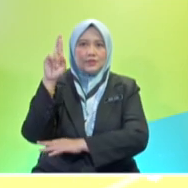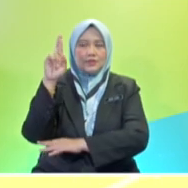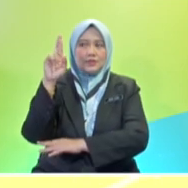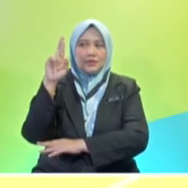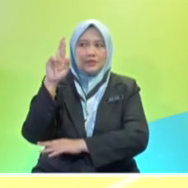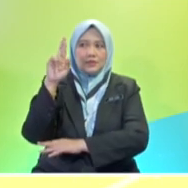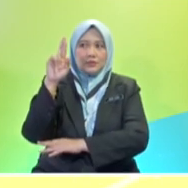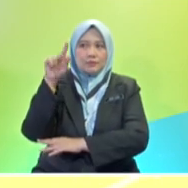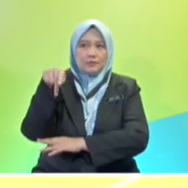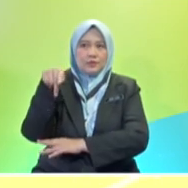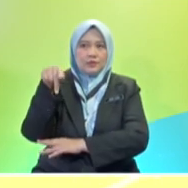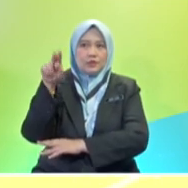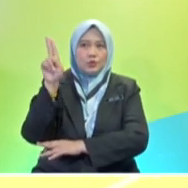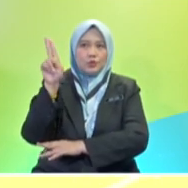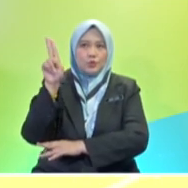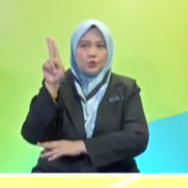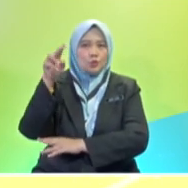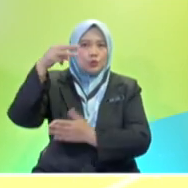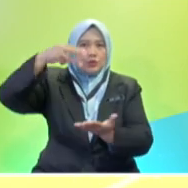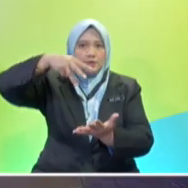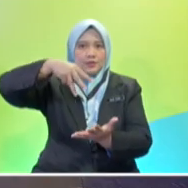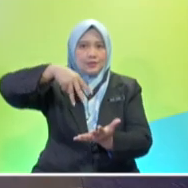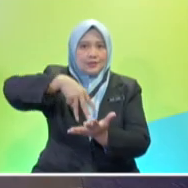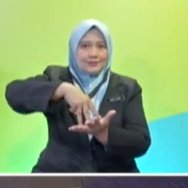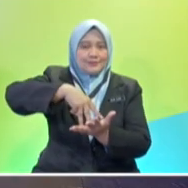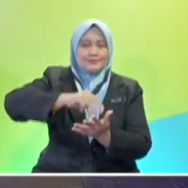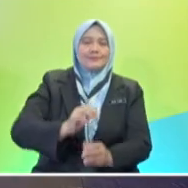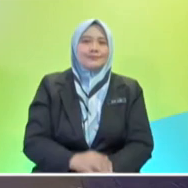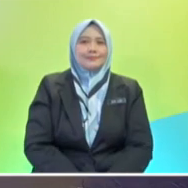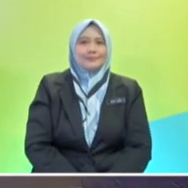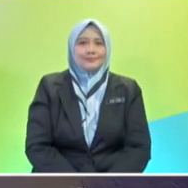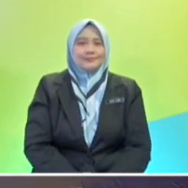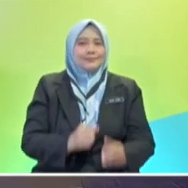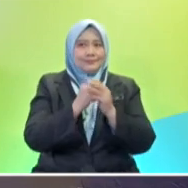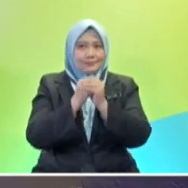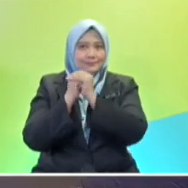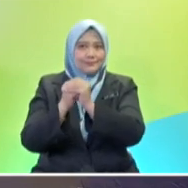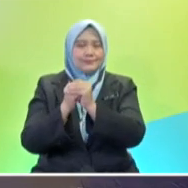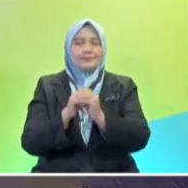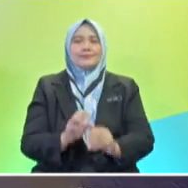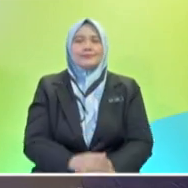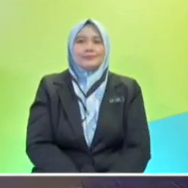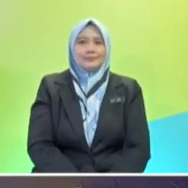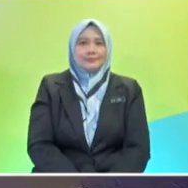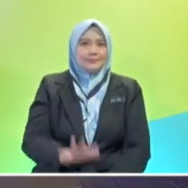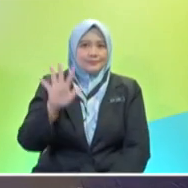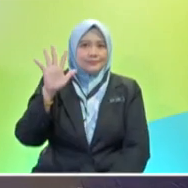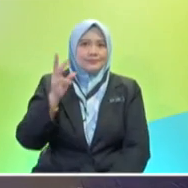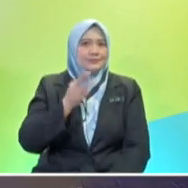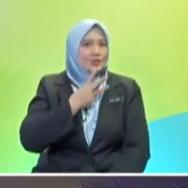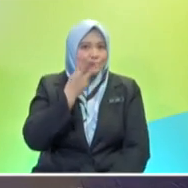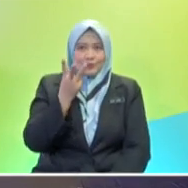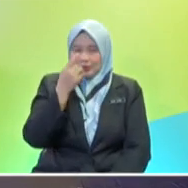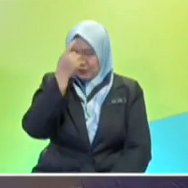G-A-R-P-U, garpu. Ya, tahniah untuk Hanan. 5 wah juga untuk Hanan. 5 wah juga untuk Hanan. Wah, wah,